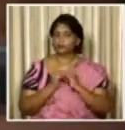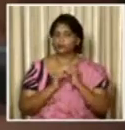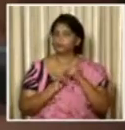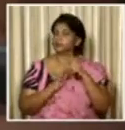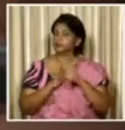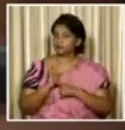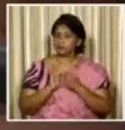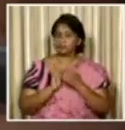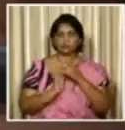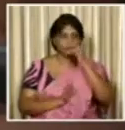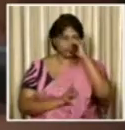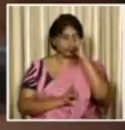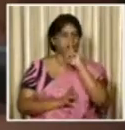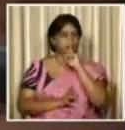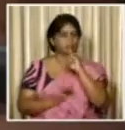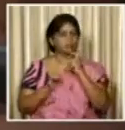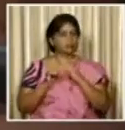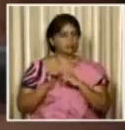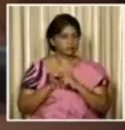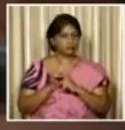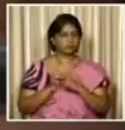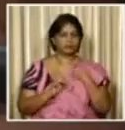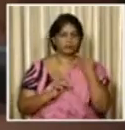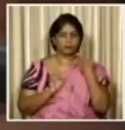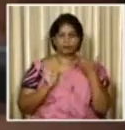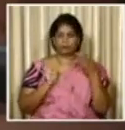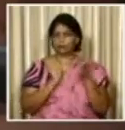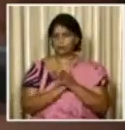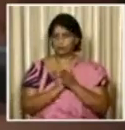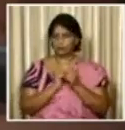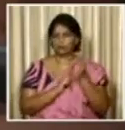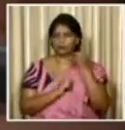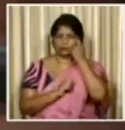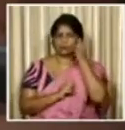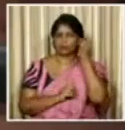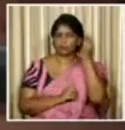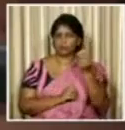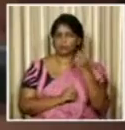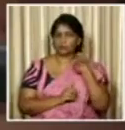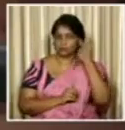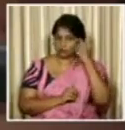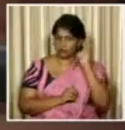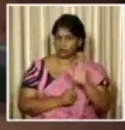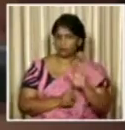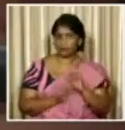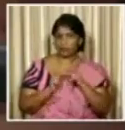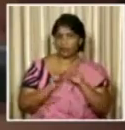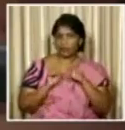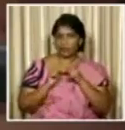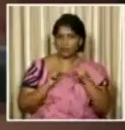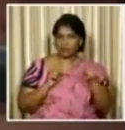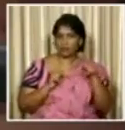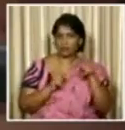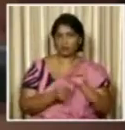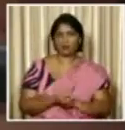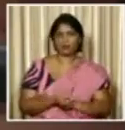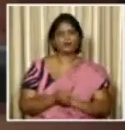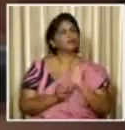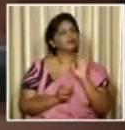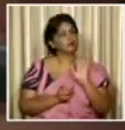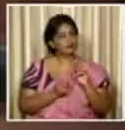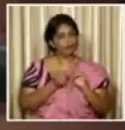ප්‍රේමජයන්ත සභානායකතුමා මතු කරපු කරුණු වලට මගේ කතාව අතරමැදදී යම් කරුණු කීපයක් ඉදිරිපත් කරන්න බලාපොරොත්තු වෙනවා. අතරමැදදී කෙසේ